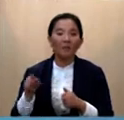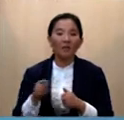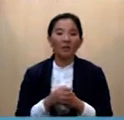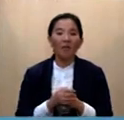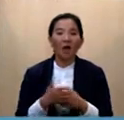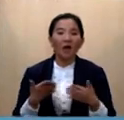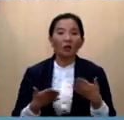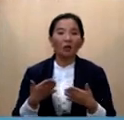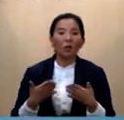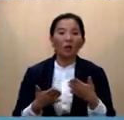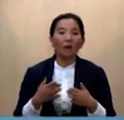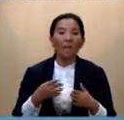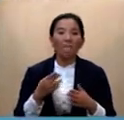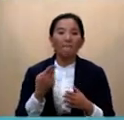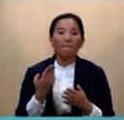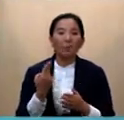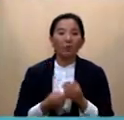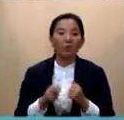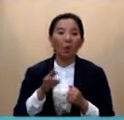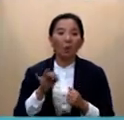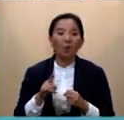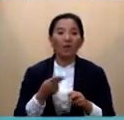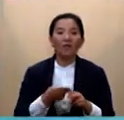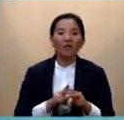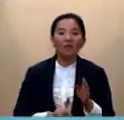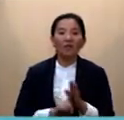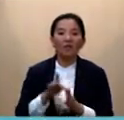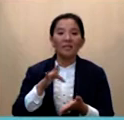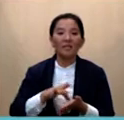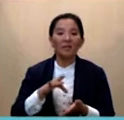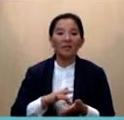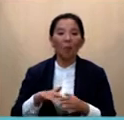который пропустил гол начинает мяч с центра поля